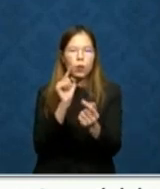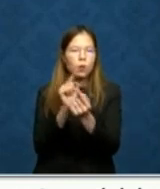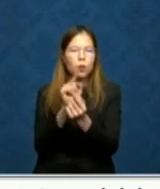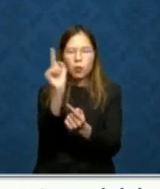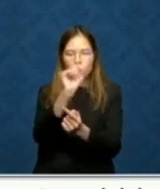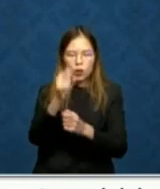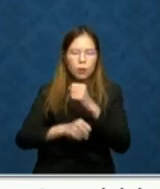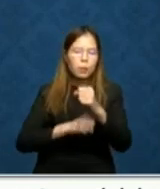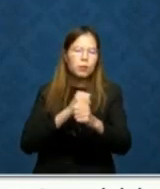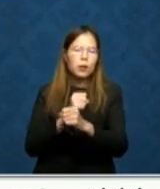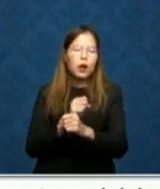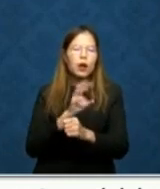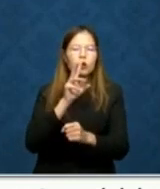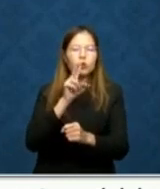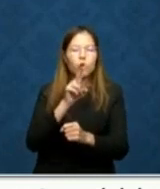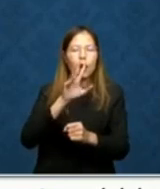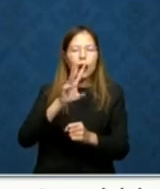ในปี